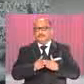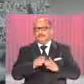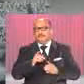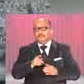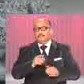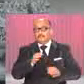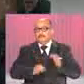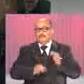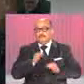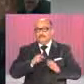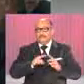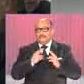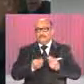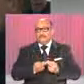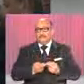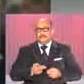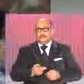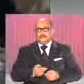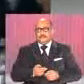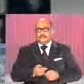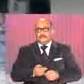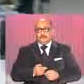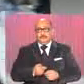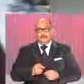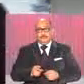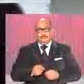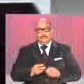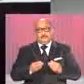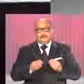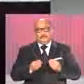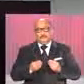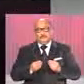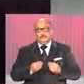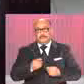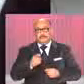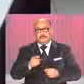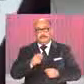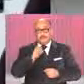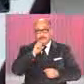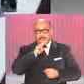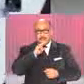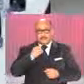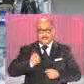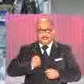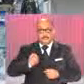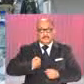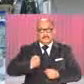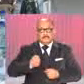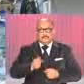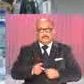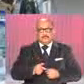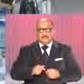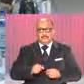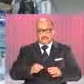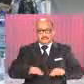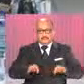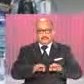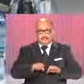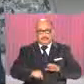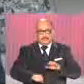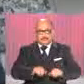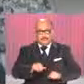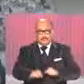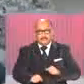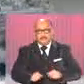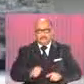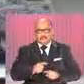تنديد أمريكي وتهديد إسرائيلي، حيث قال مسؤول كبير بوزارة الخارجية الأمريكية إن قرار فلسطين الانضمام إلى